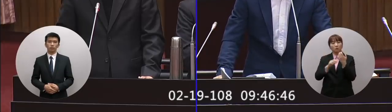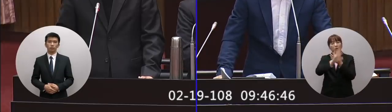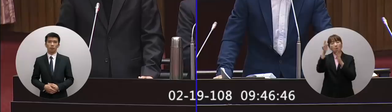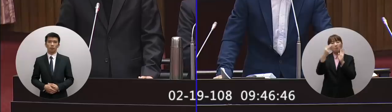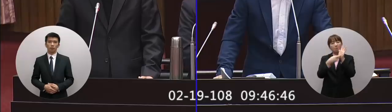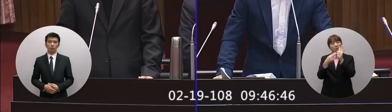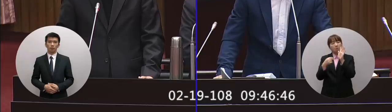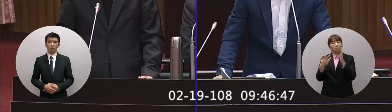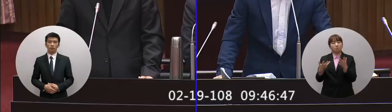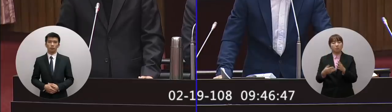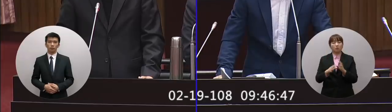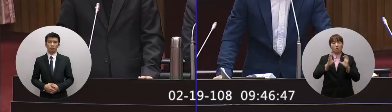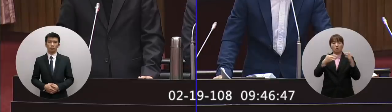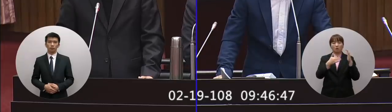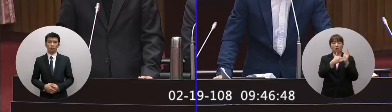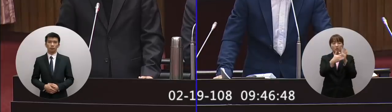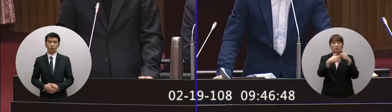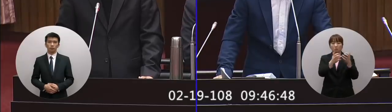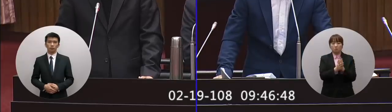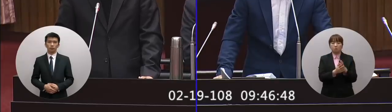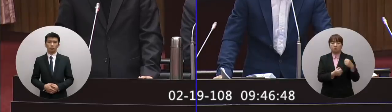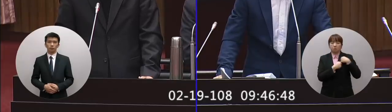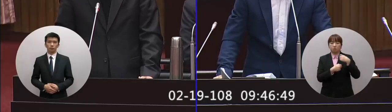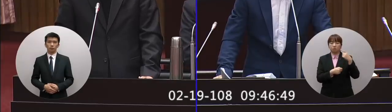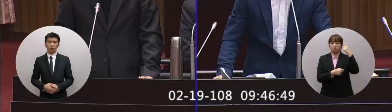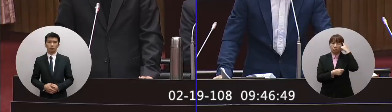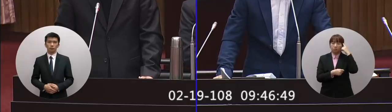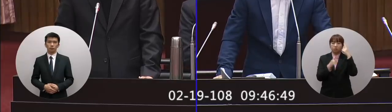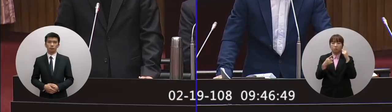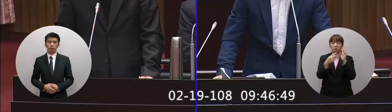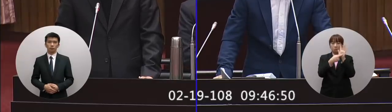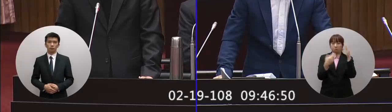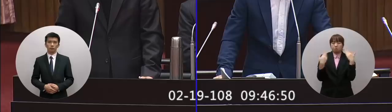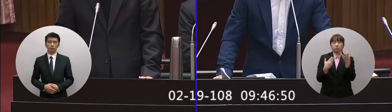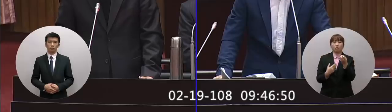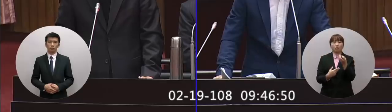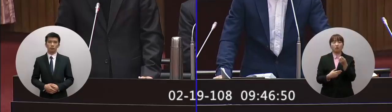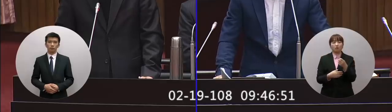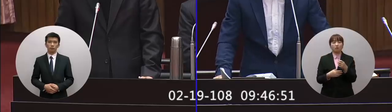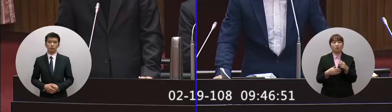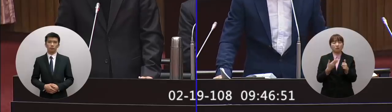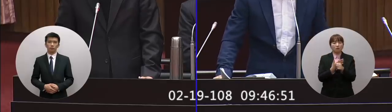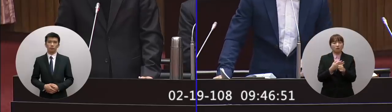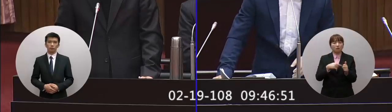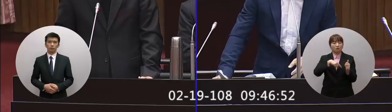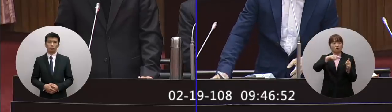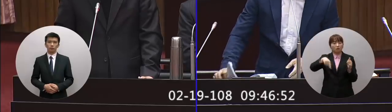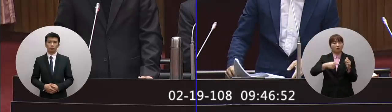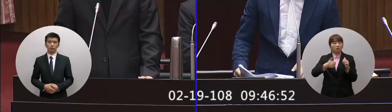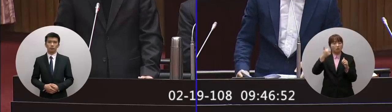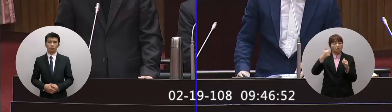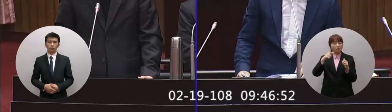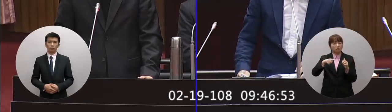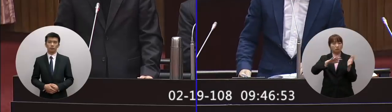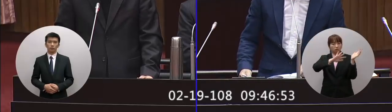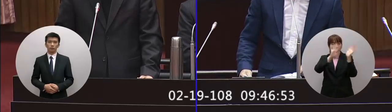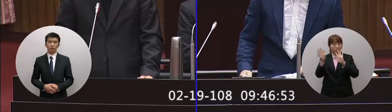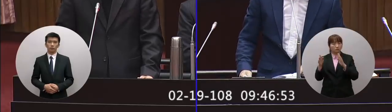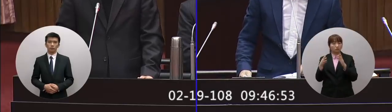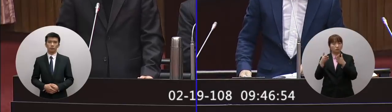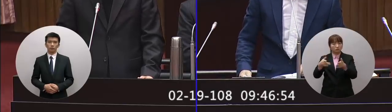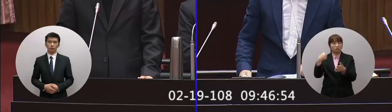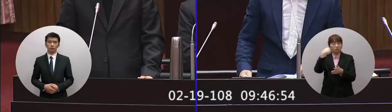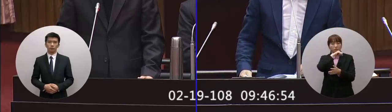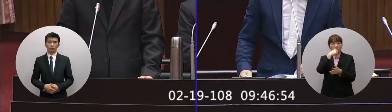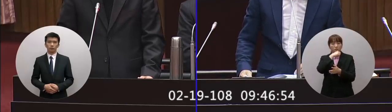样讲，那国防部的态度一副。没有一个清楚的说法，院长，你觉得这样子下去对台